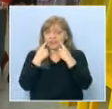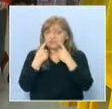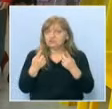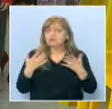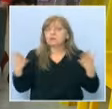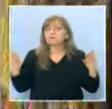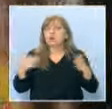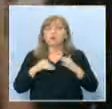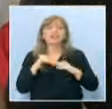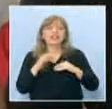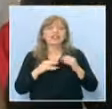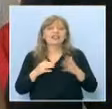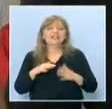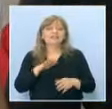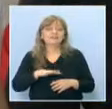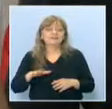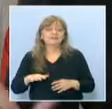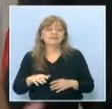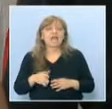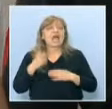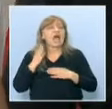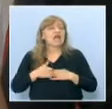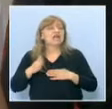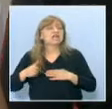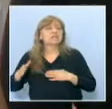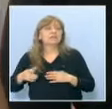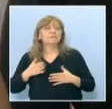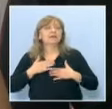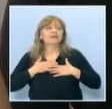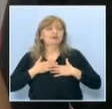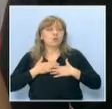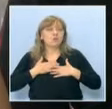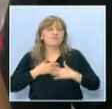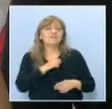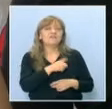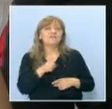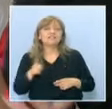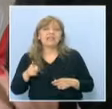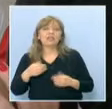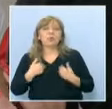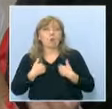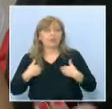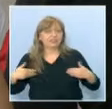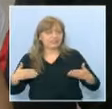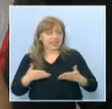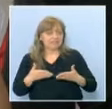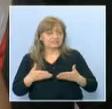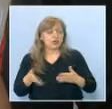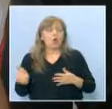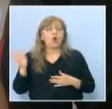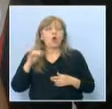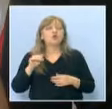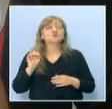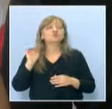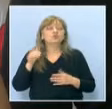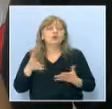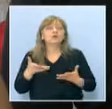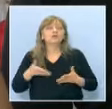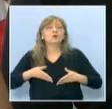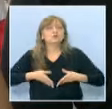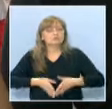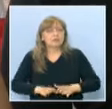градина Маргаритка. Ритъма го има във всеки един от нас. Още докато е в утробата на